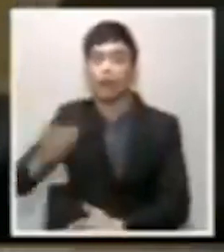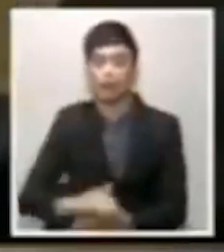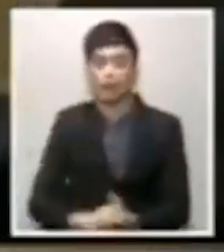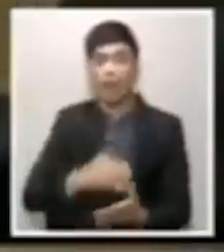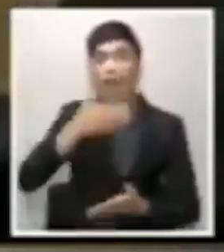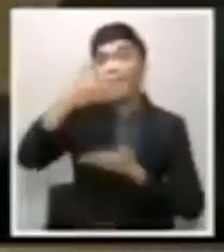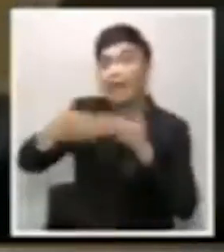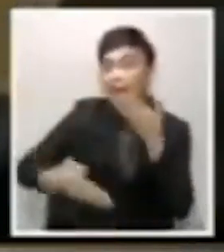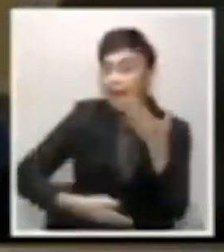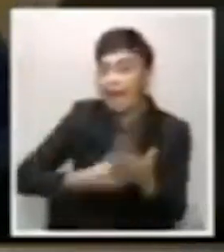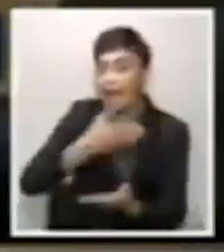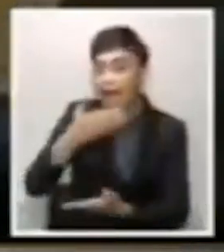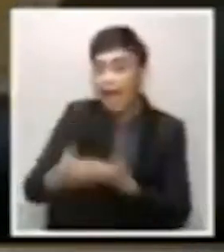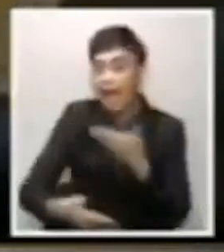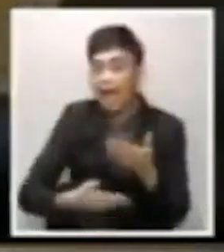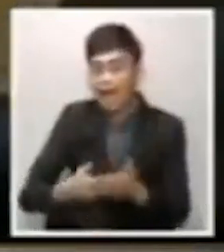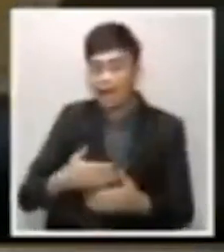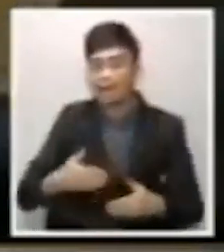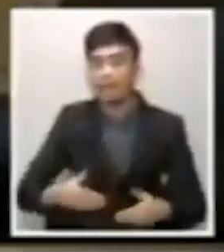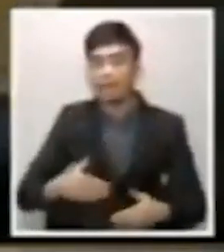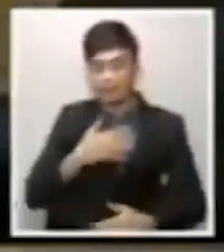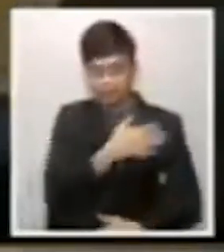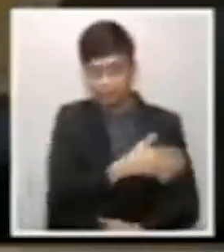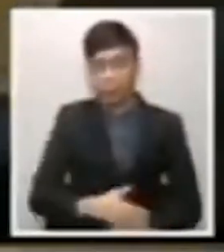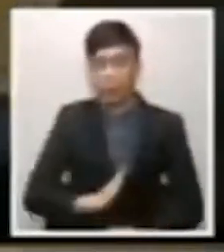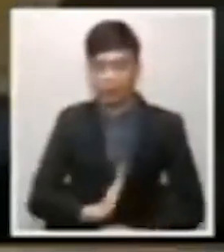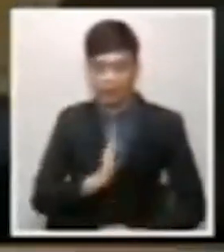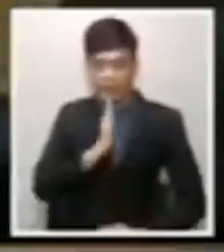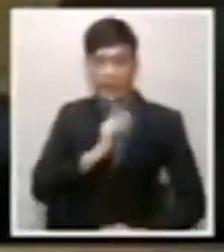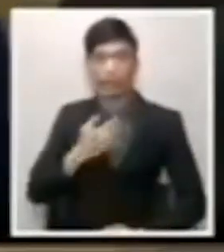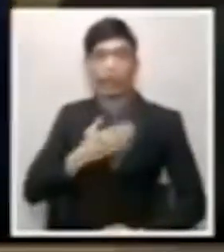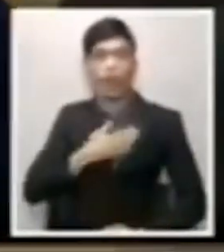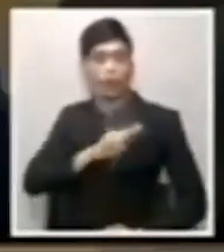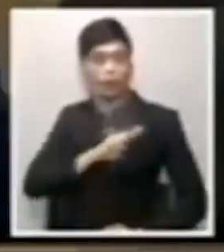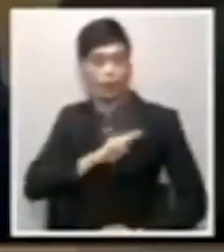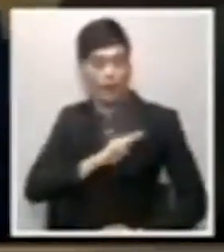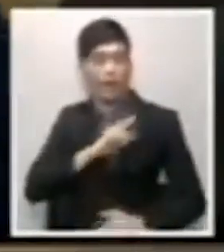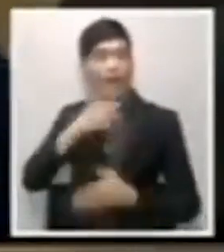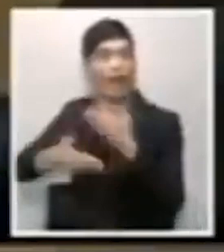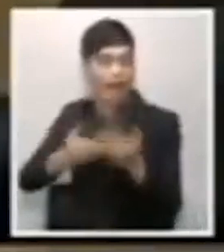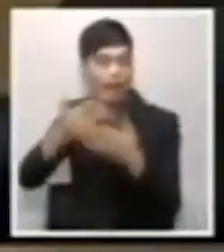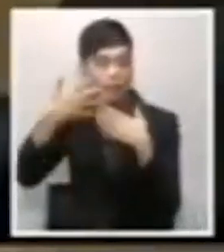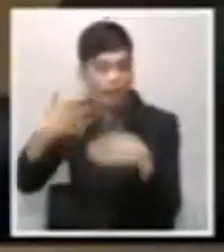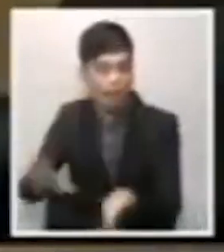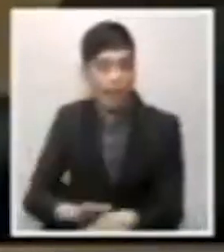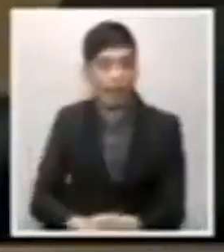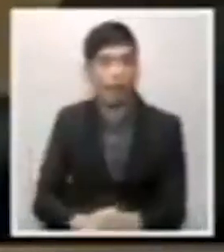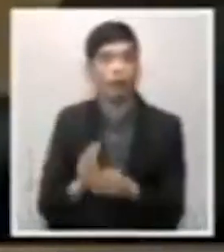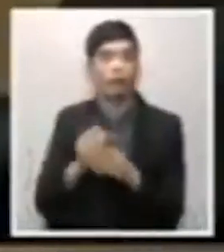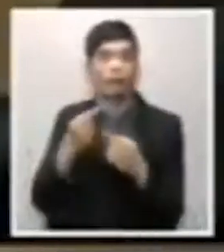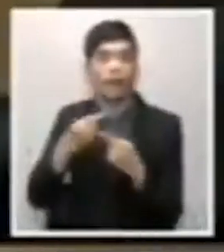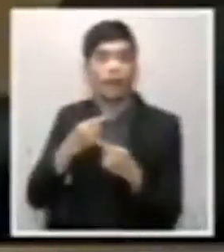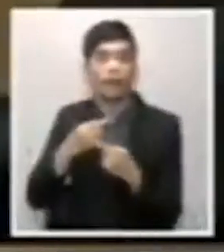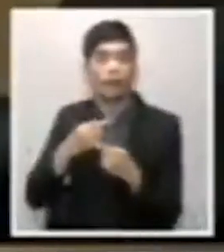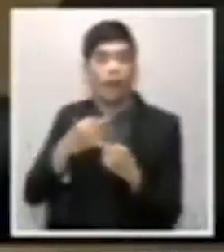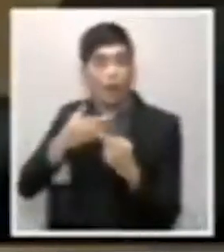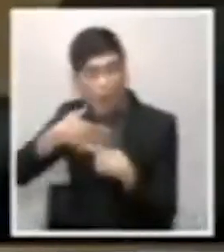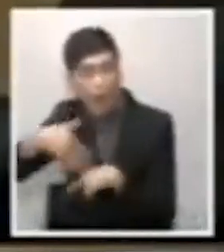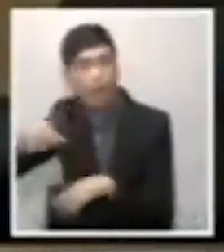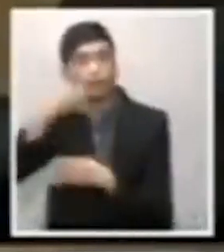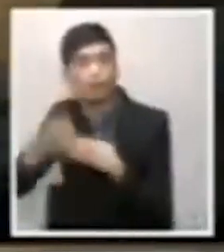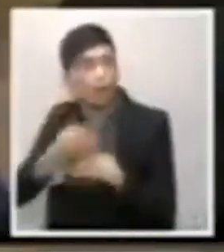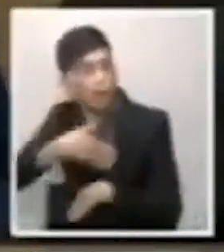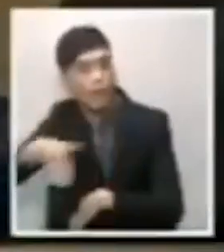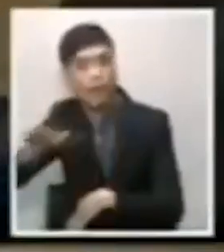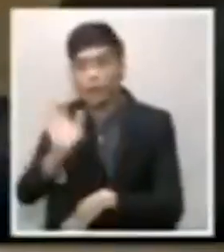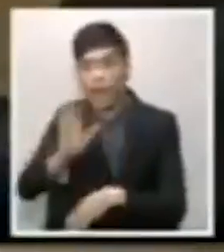าณผีเหล่านี้ไม่ยอมไปผุดไปเกิดครับและยังคงไม่ยอมให้พวกเราได้สร้างบ้าน